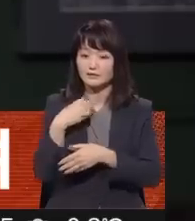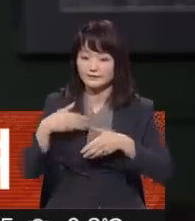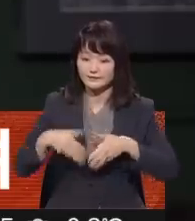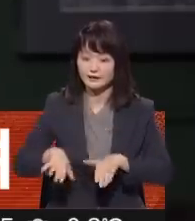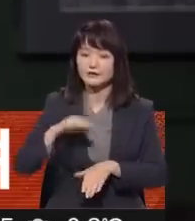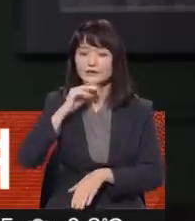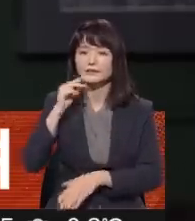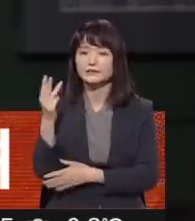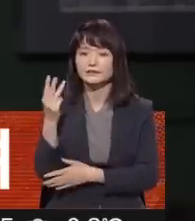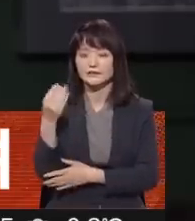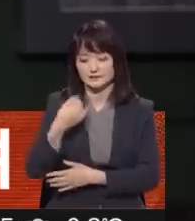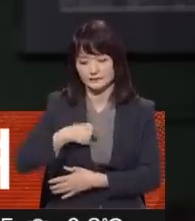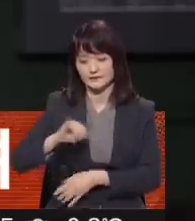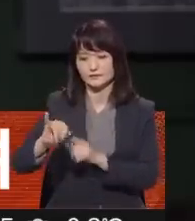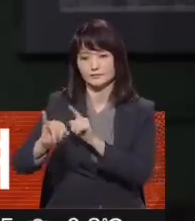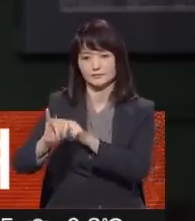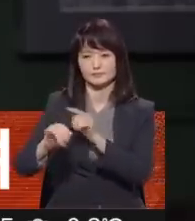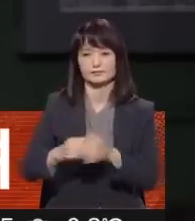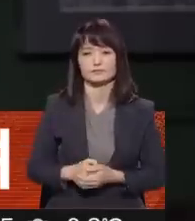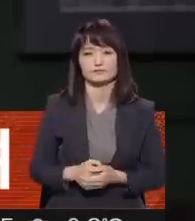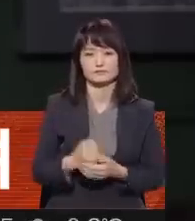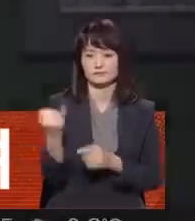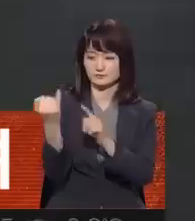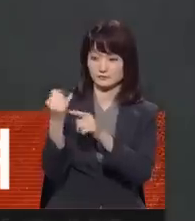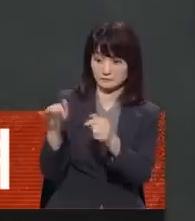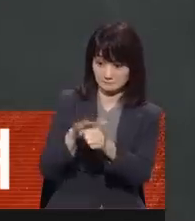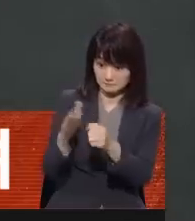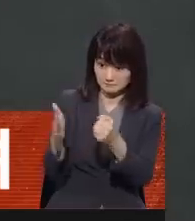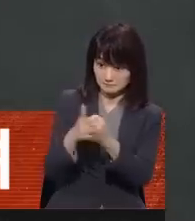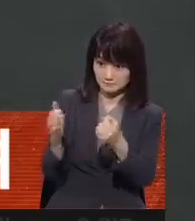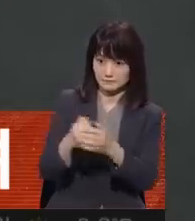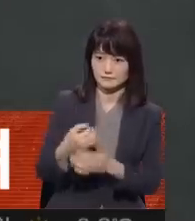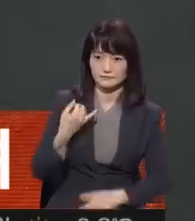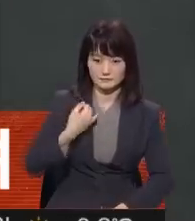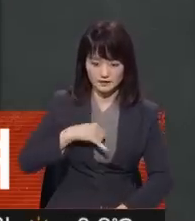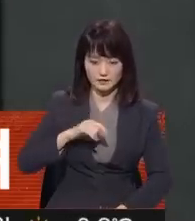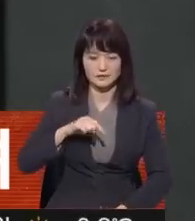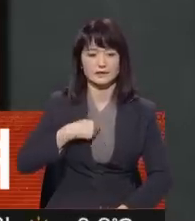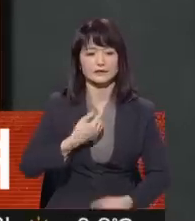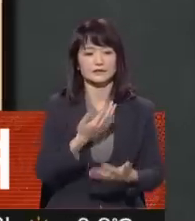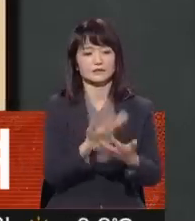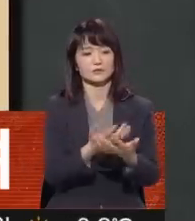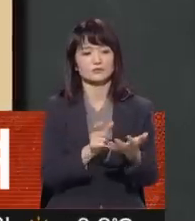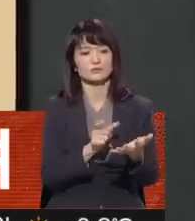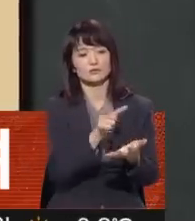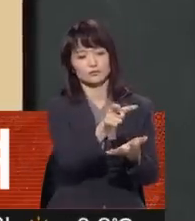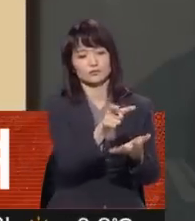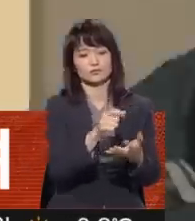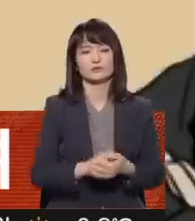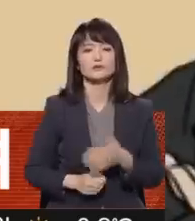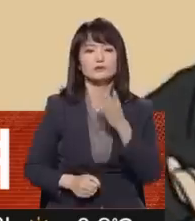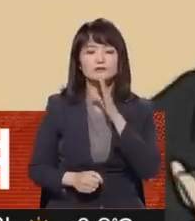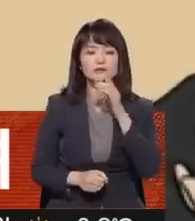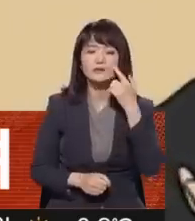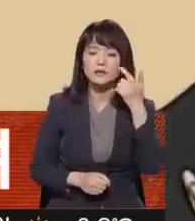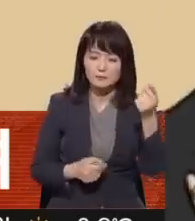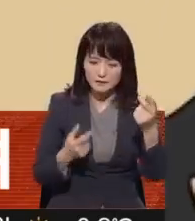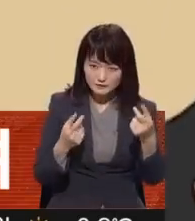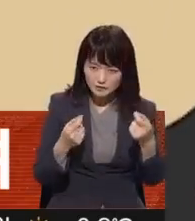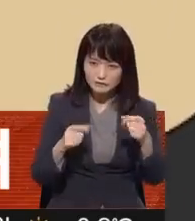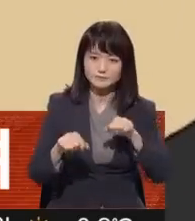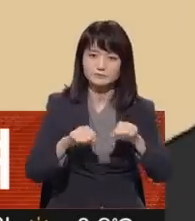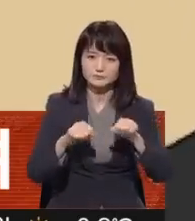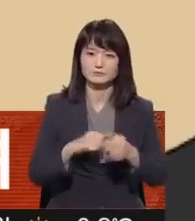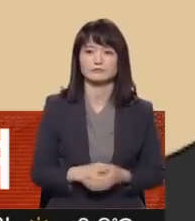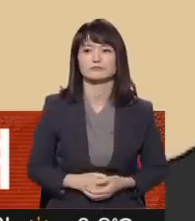아내를 너무 사랑해서이 아이도 자신의 호적에 올리고 친아빠처럼 대했다고 합니다 그래서 사실이 아이 같은 경우에는